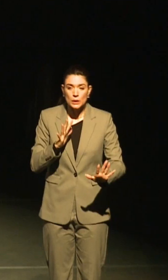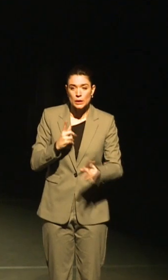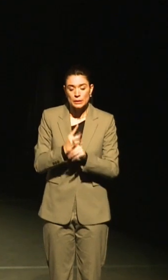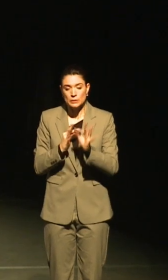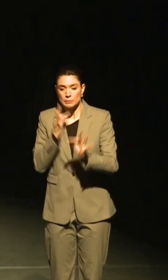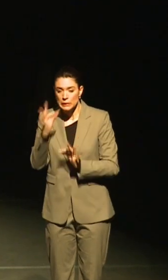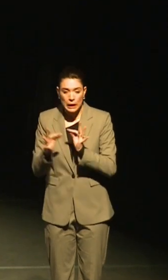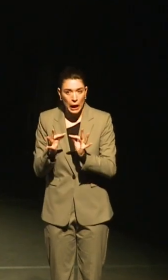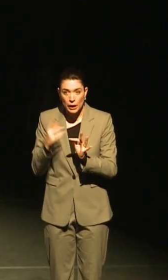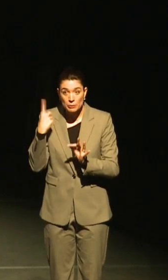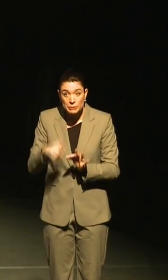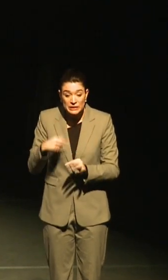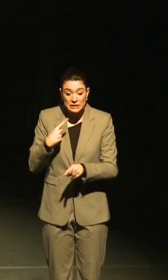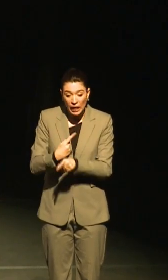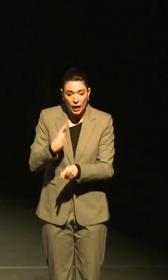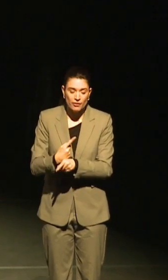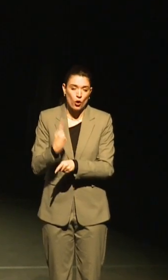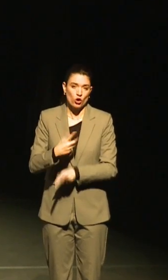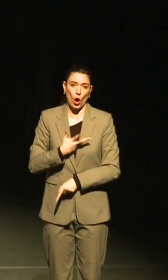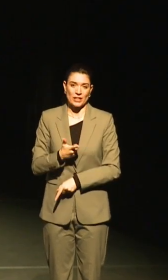nei confronti degli altri